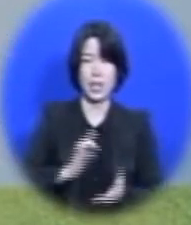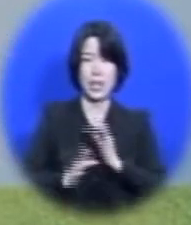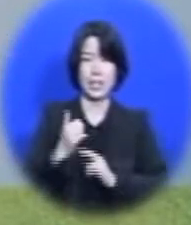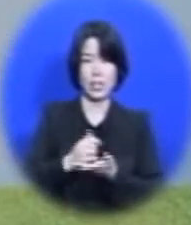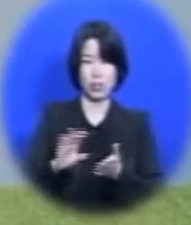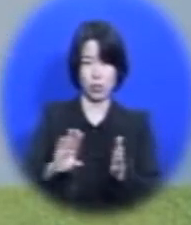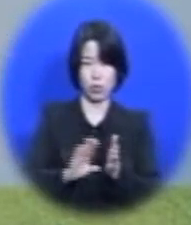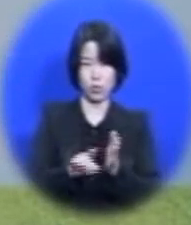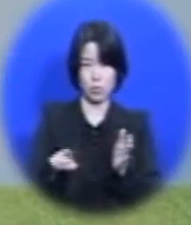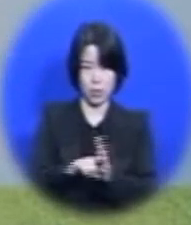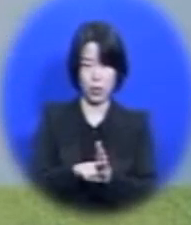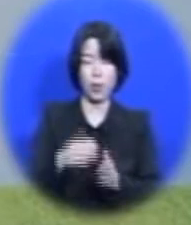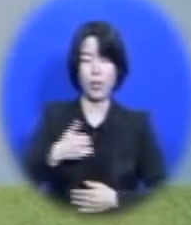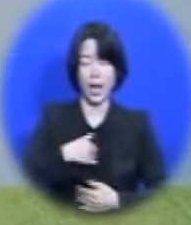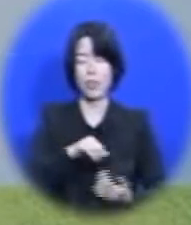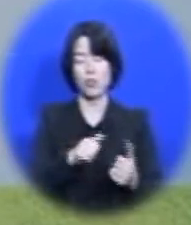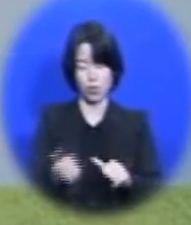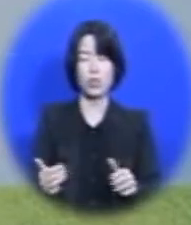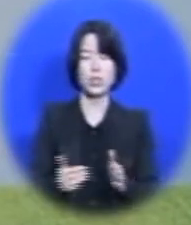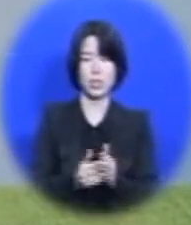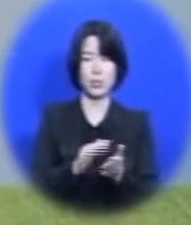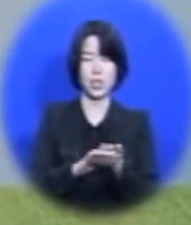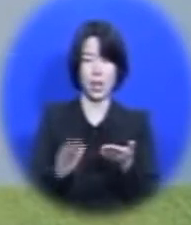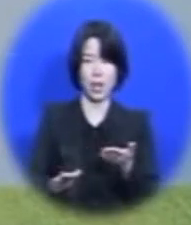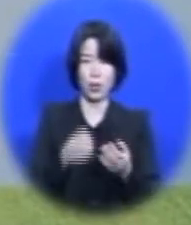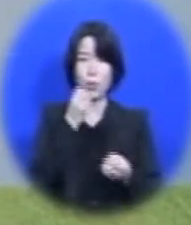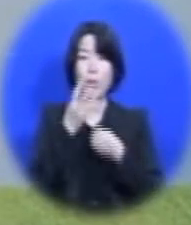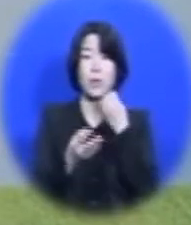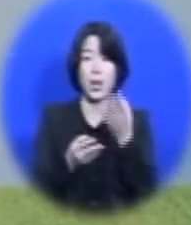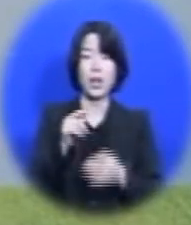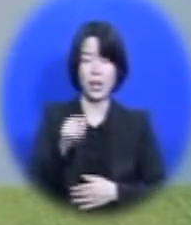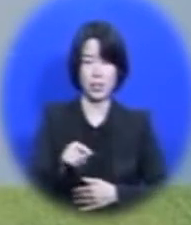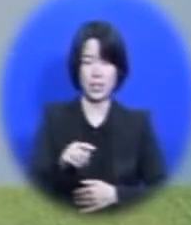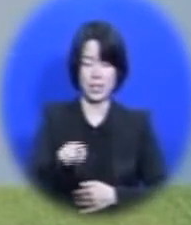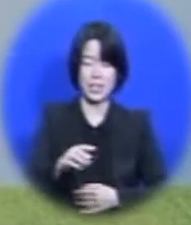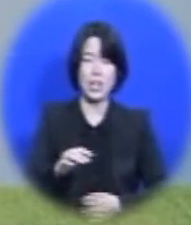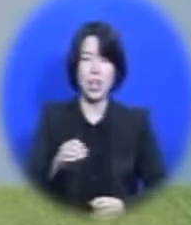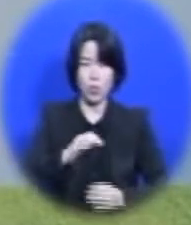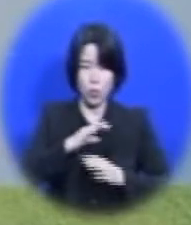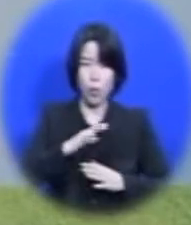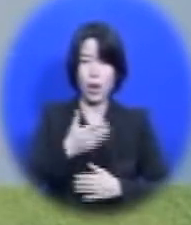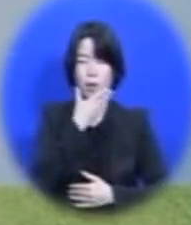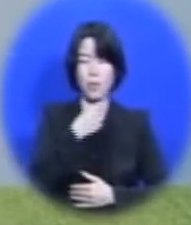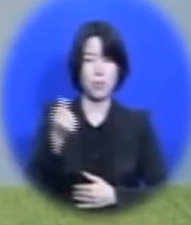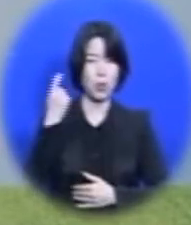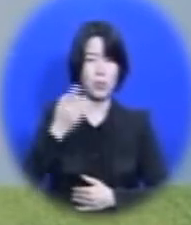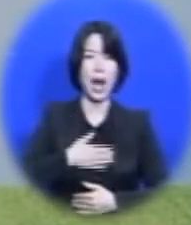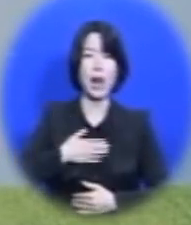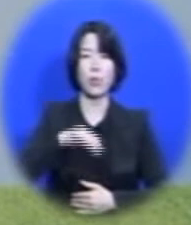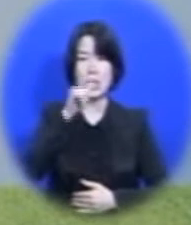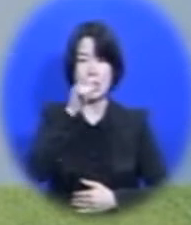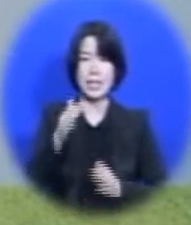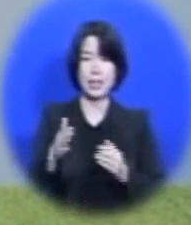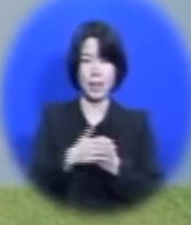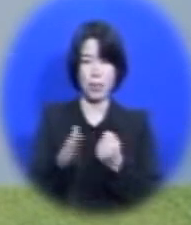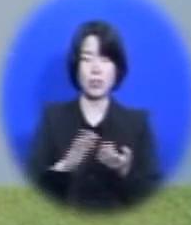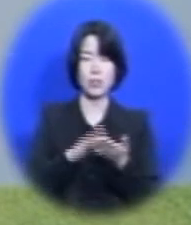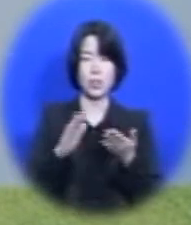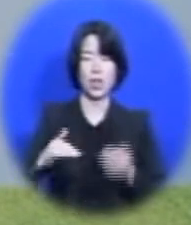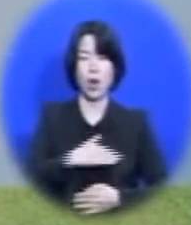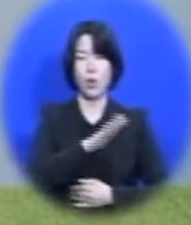믿고 나는 죽었습니다 이렇게 고백하는 것은 바로 이 놀라운 복음을 알고 있기 때문입니다. 우리는